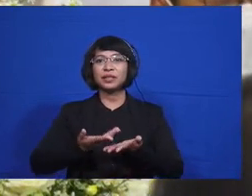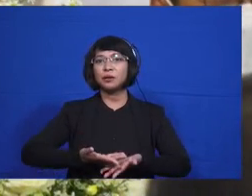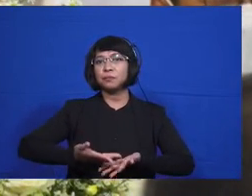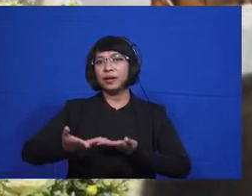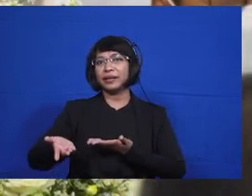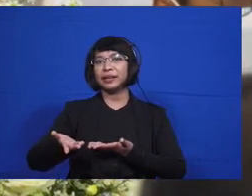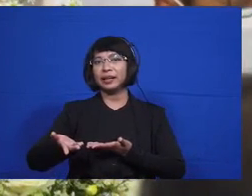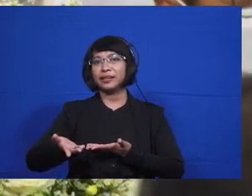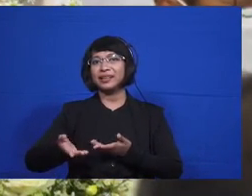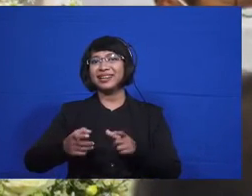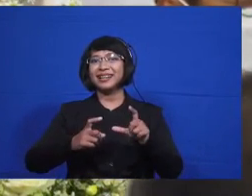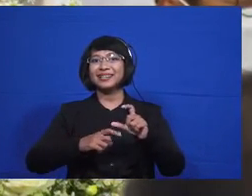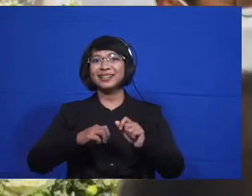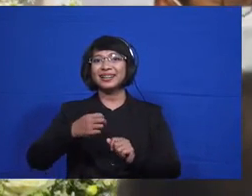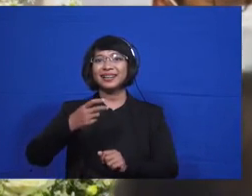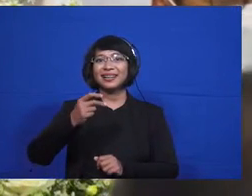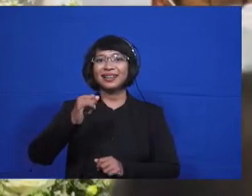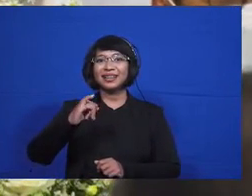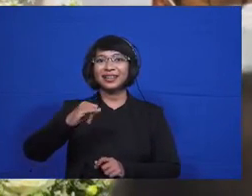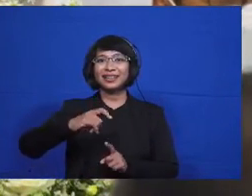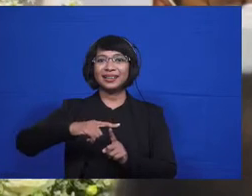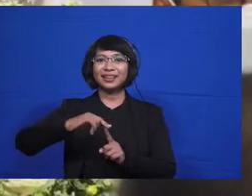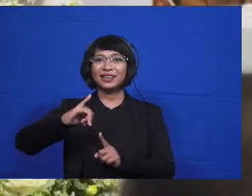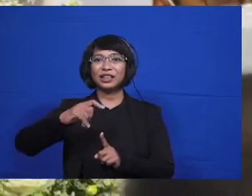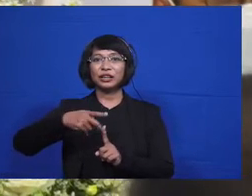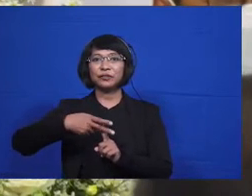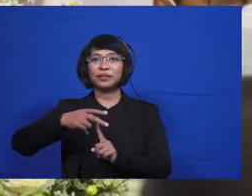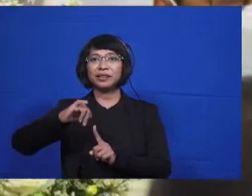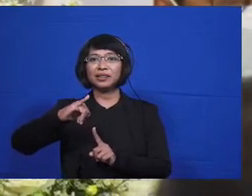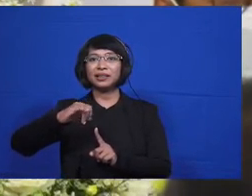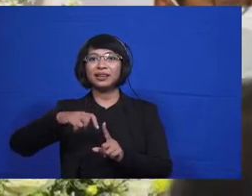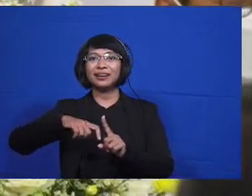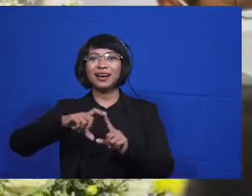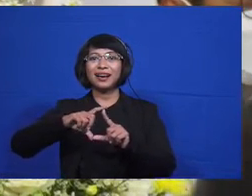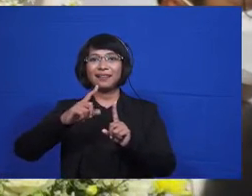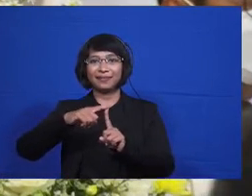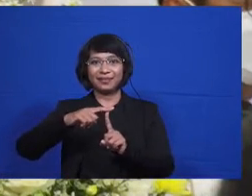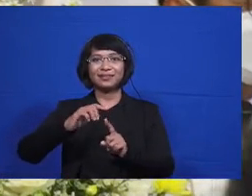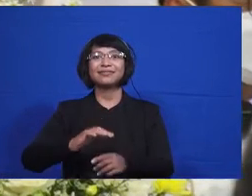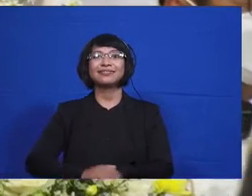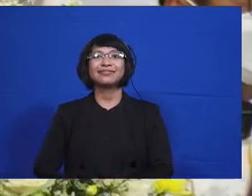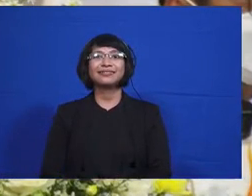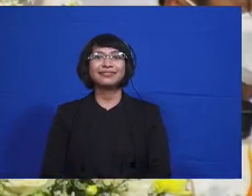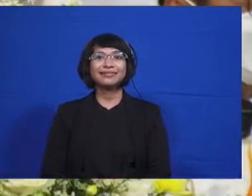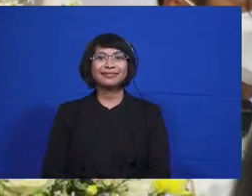kepada para romo. Ini perwakilan saja, yang lain-lain sudah disiapkan.